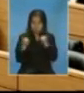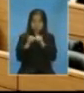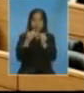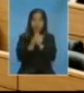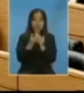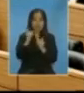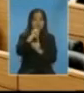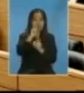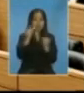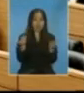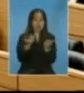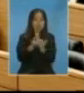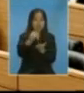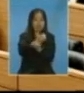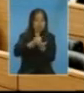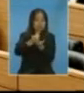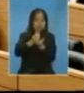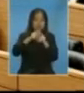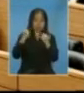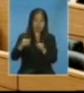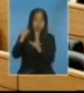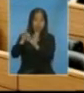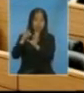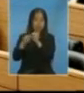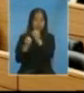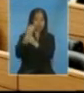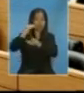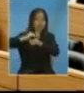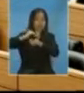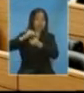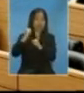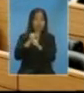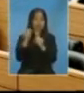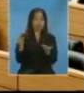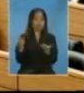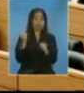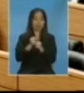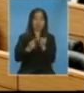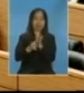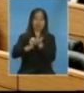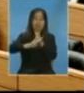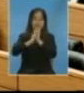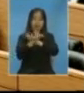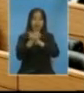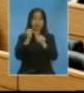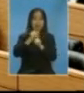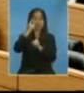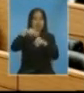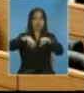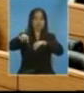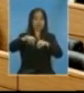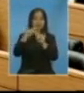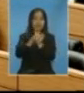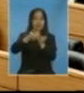เมื่อไม่มีตอนนี้ธกส.ต้องการเงินต้องไปทำอะไรครับปรับแผนก่อหนี้และการบริหารหนี้สาธาร